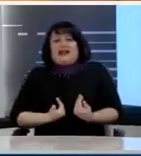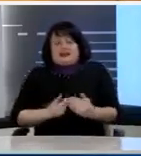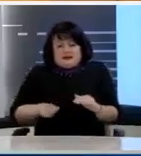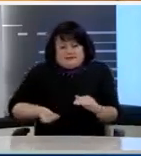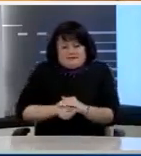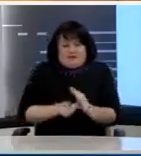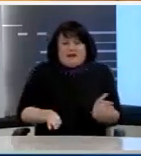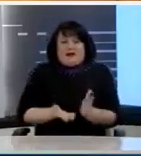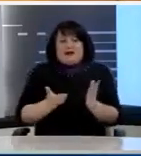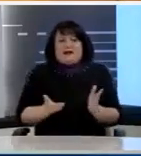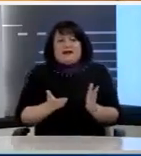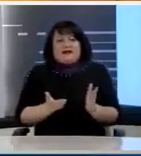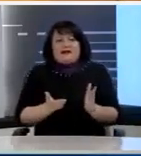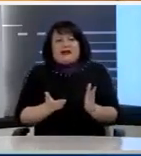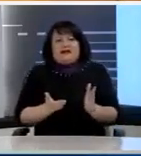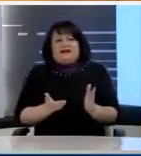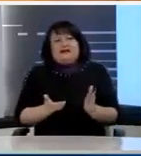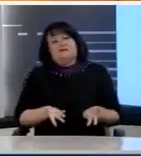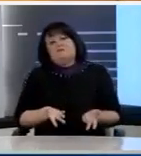στο σακάκι μου ο ανώνυμος μάρτυρας